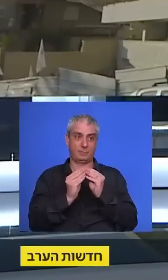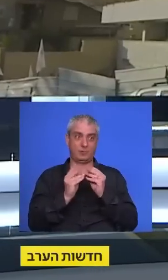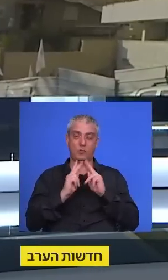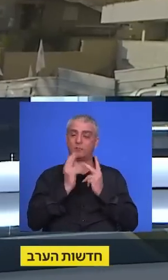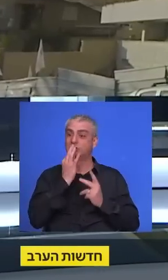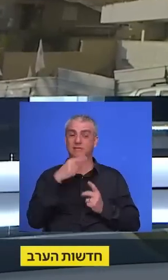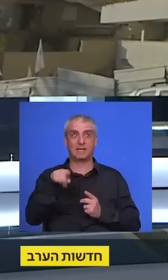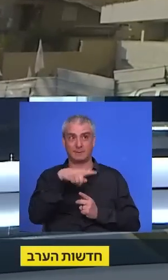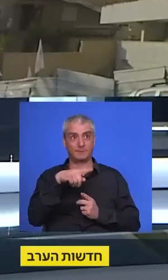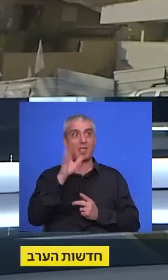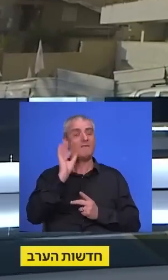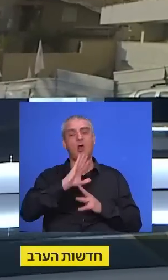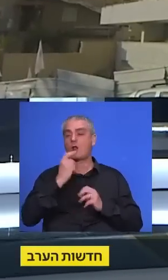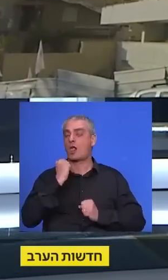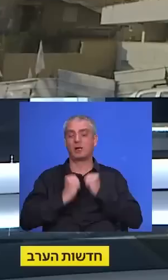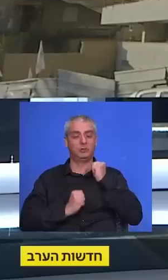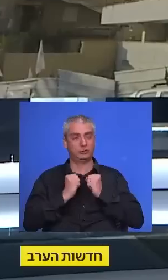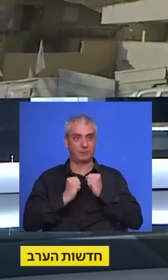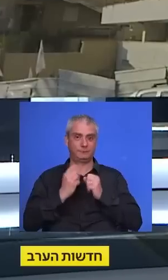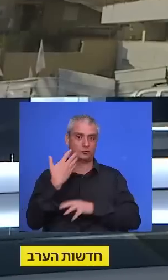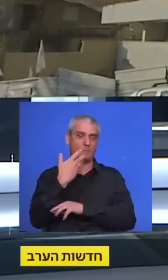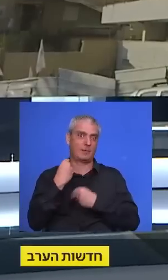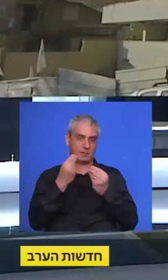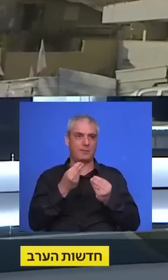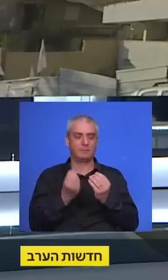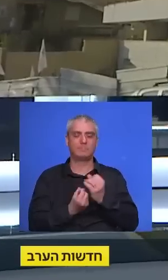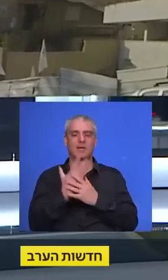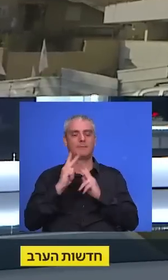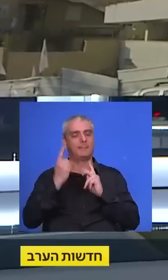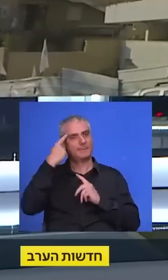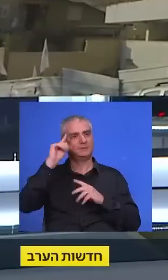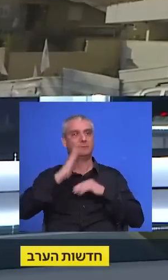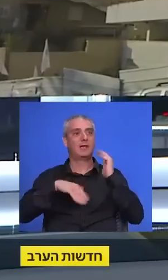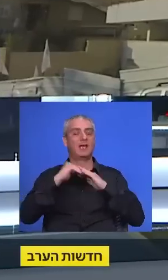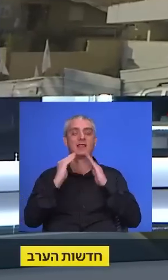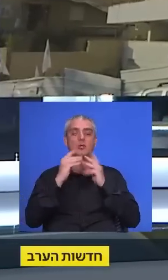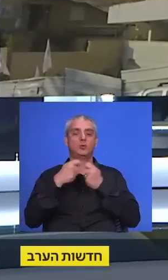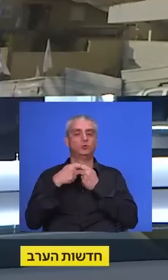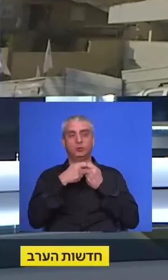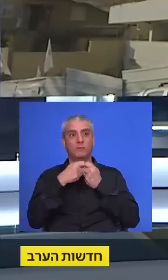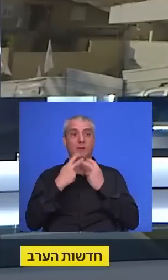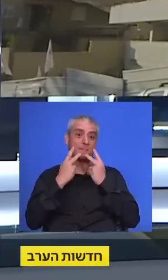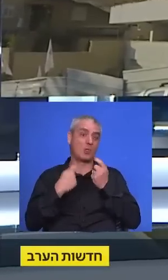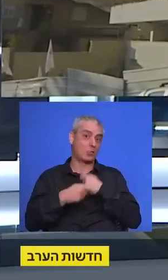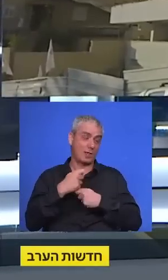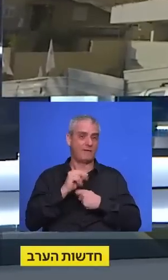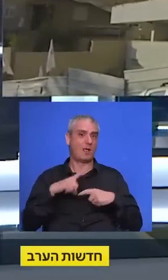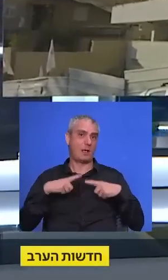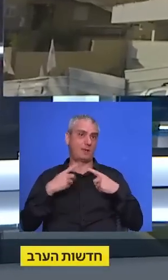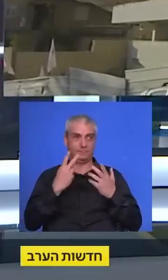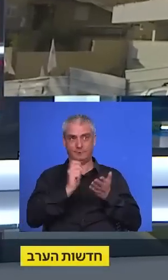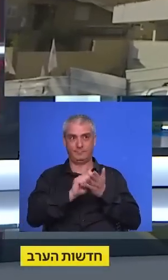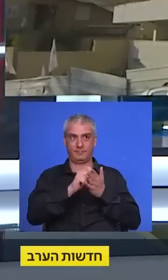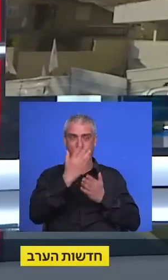צעירים שלמרות כל הקשיים שמערימה המדינה, מקימים מיזמי דיור שיתופי כפתרון כלכלי וגם כדרך חיים. הנה הכתבה של